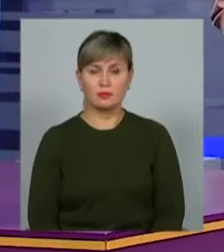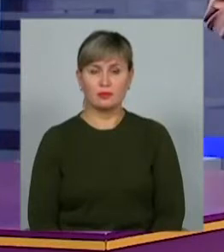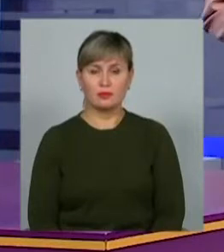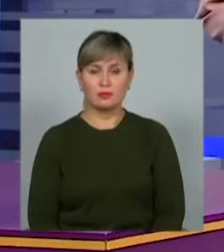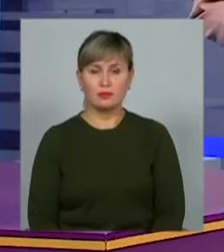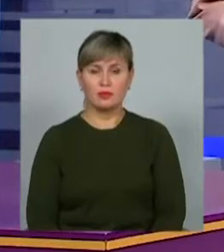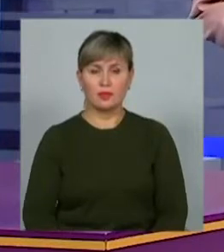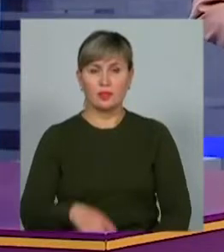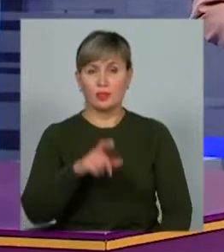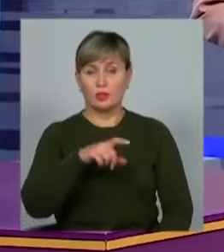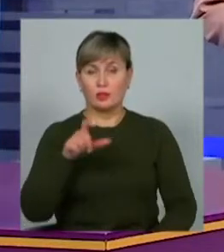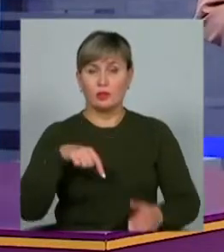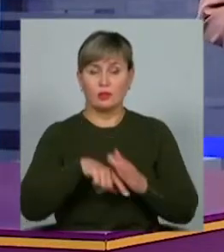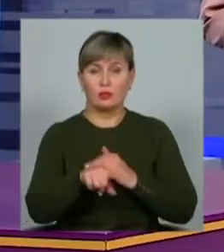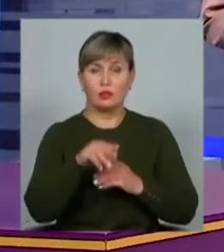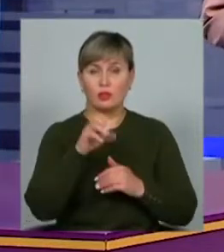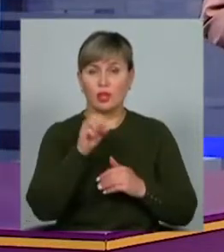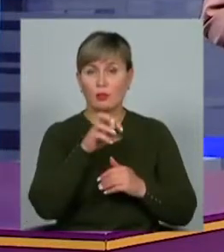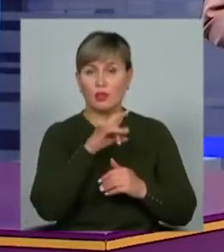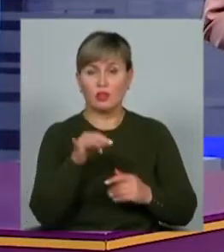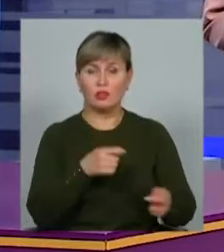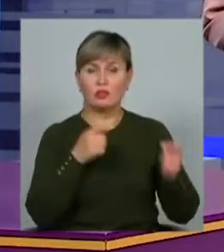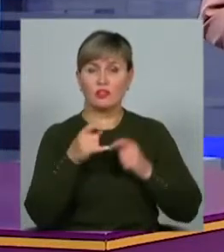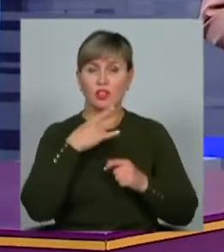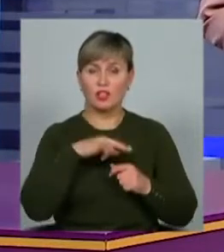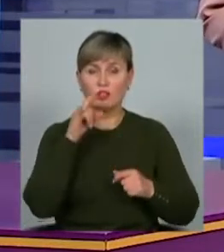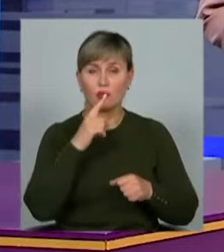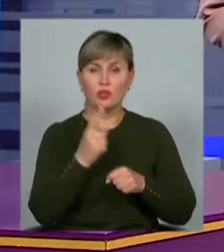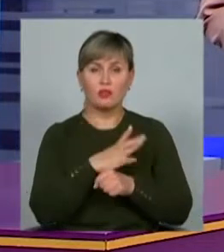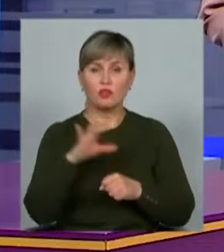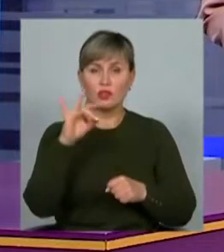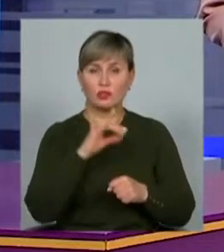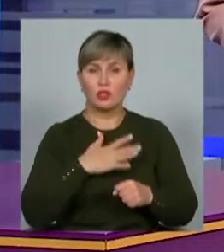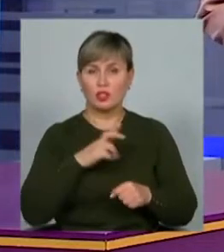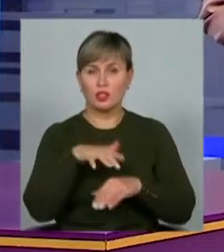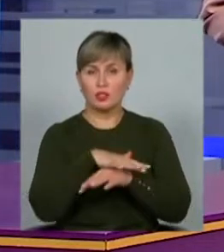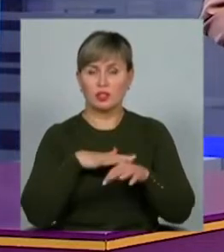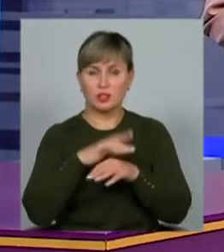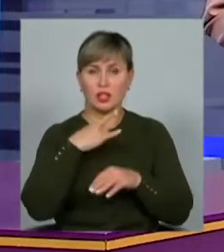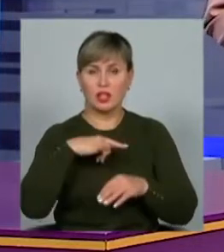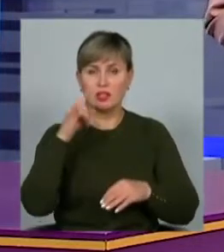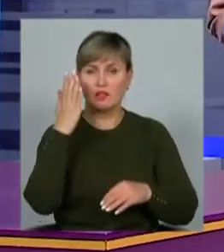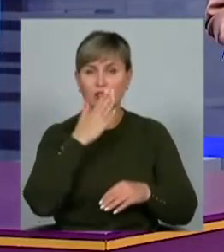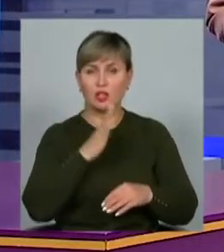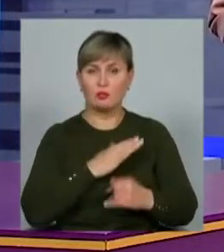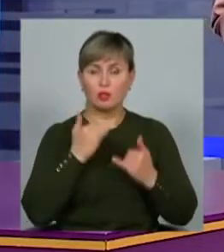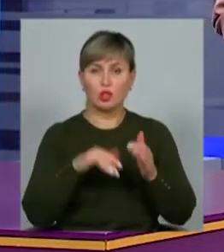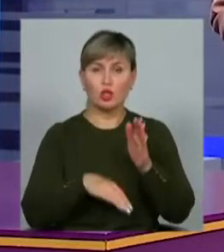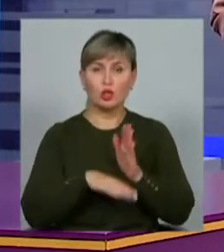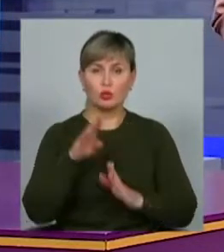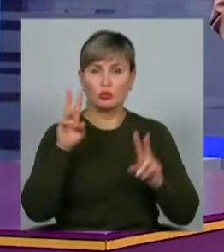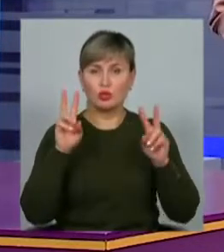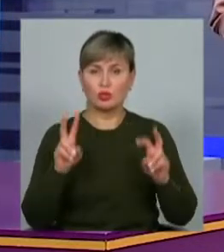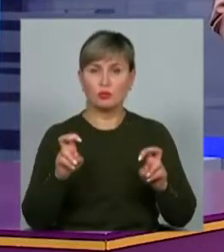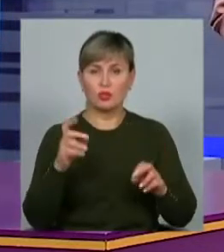Каскадерский «Оскар» за трюки в фильме «Тамерист» доставили в Казахстан. Впервые в истории нашей страны казахстанский фильм был признан лучшим в